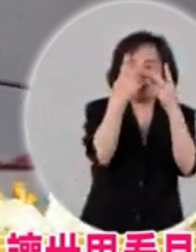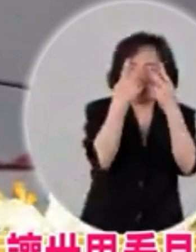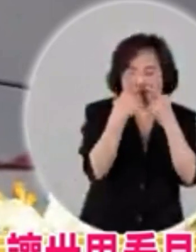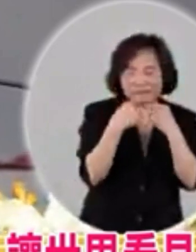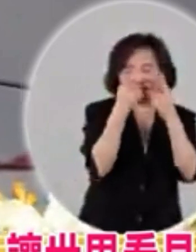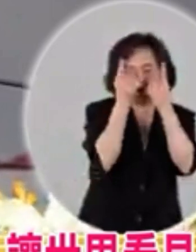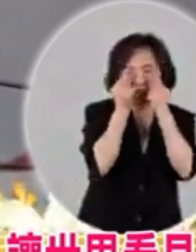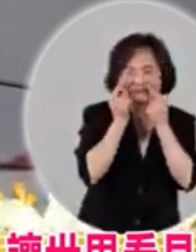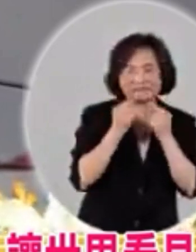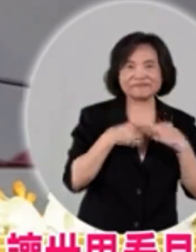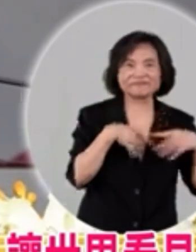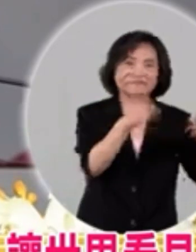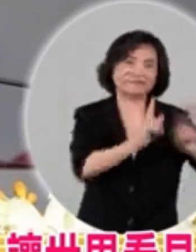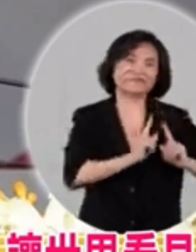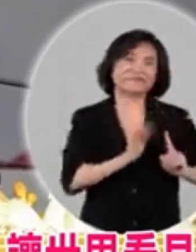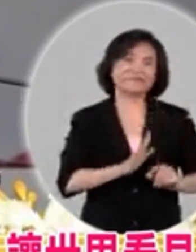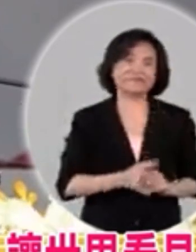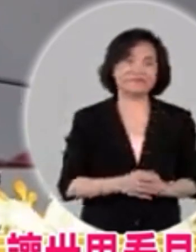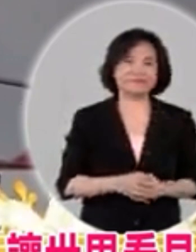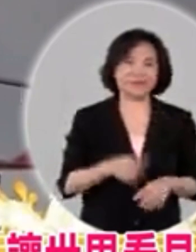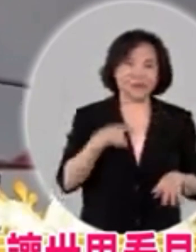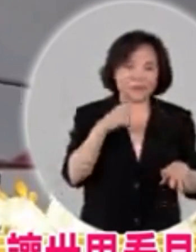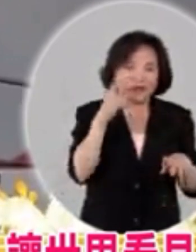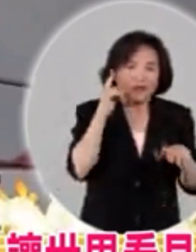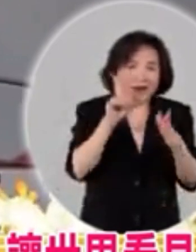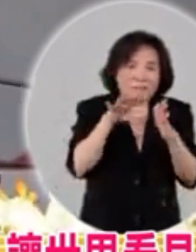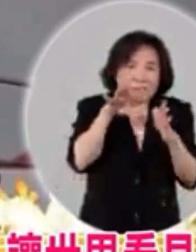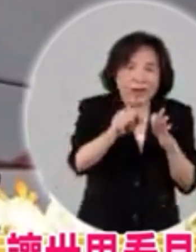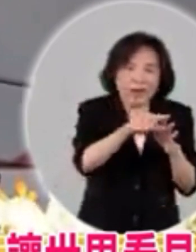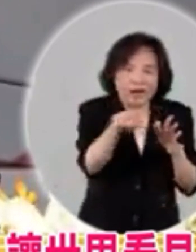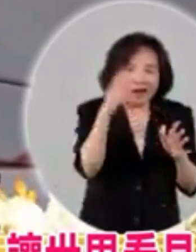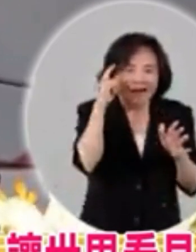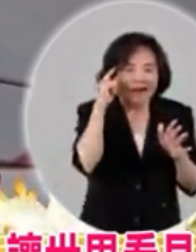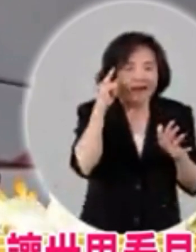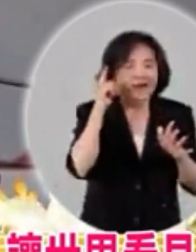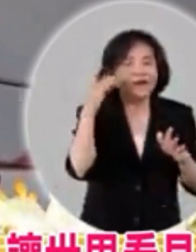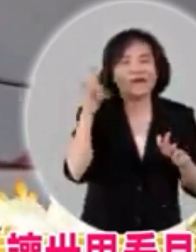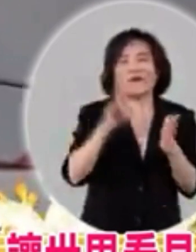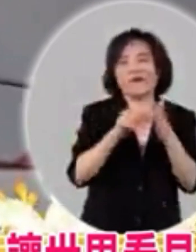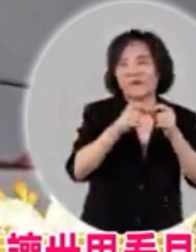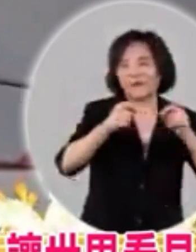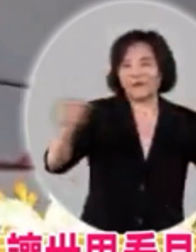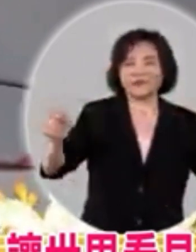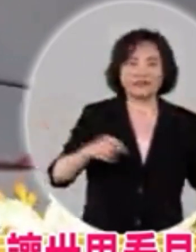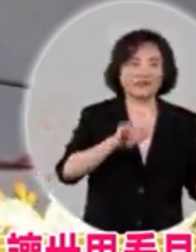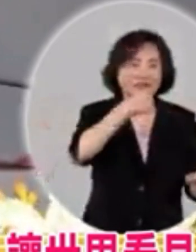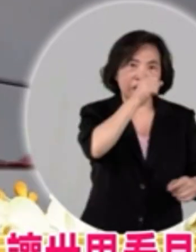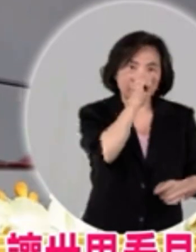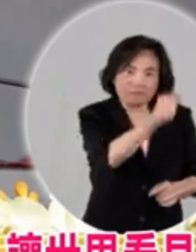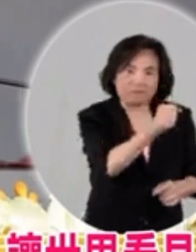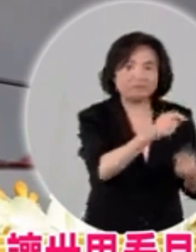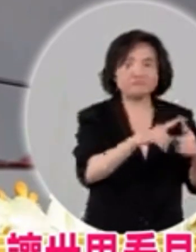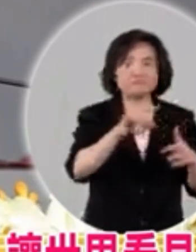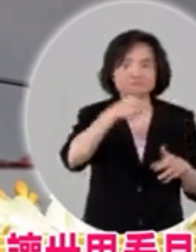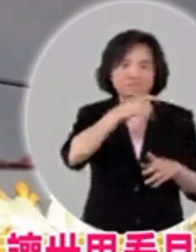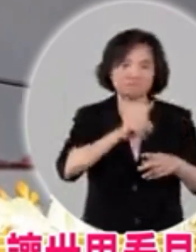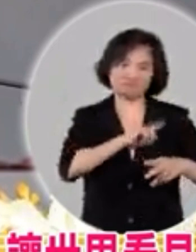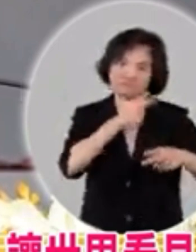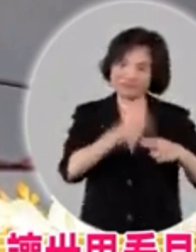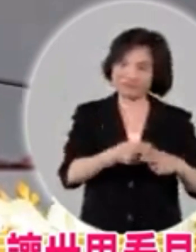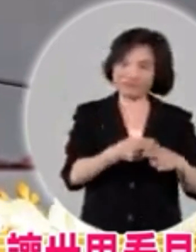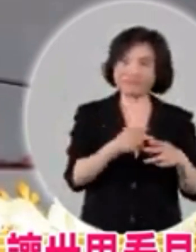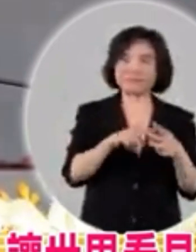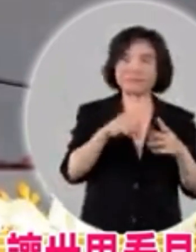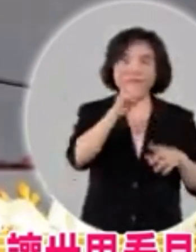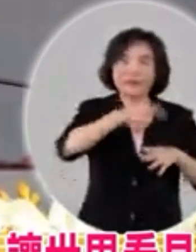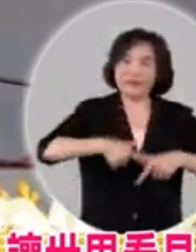泪。我们等这一刻等很久了，台湾的好，台湾的自信，台湾的